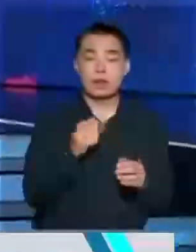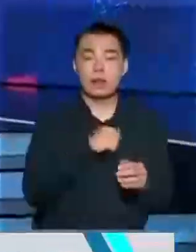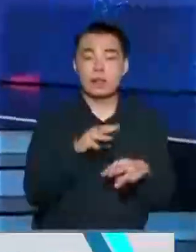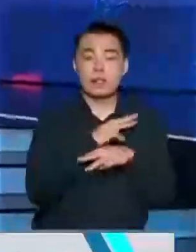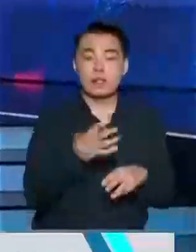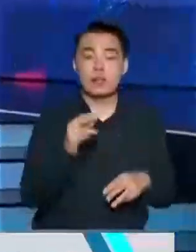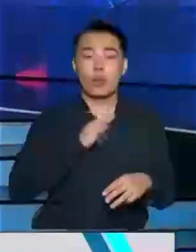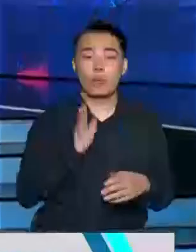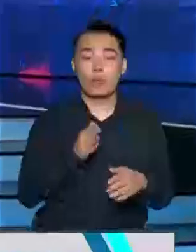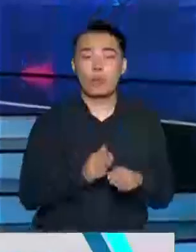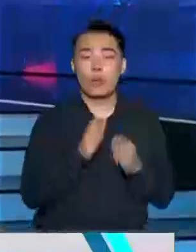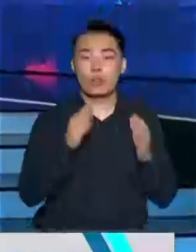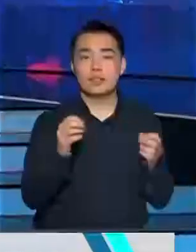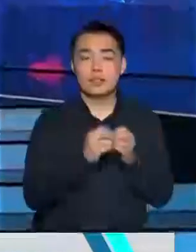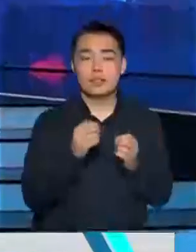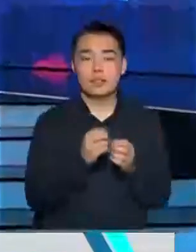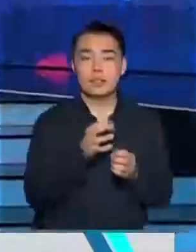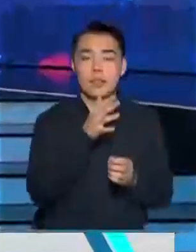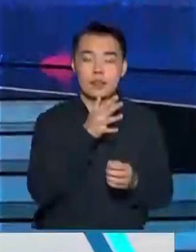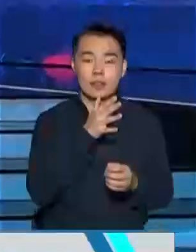министерство работает уже больше 10 лет.